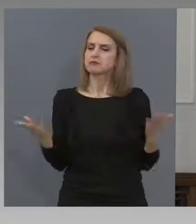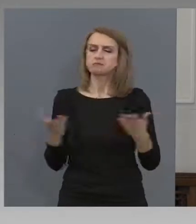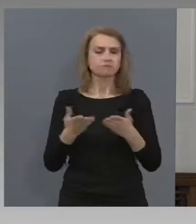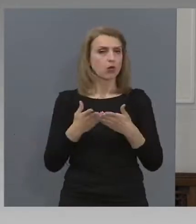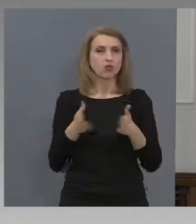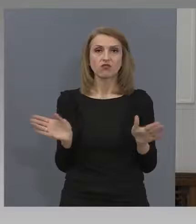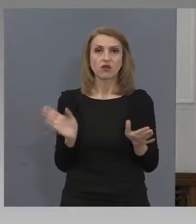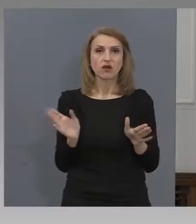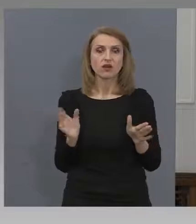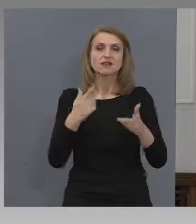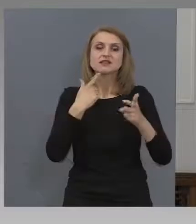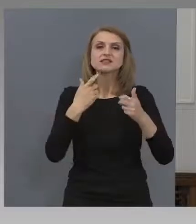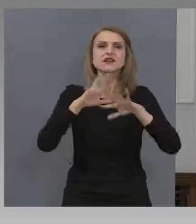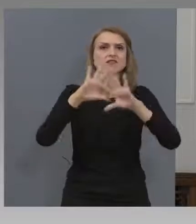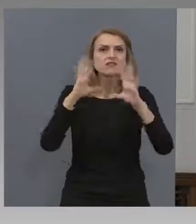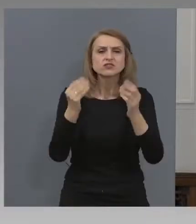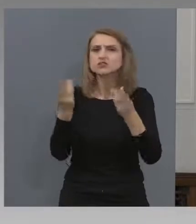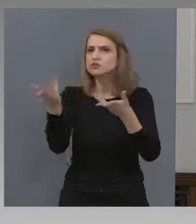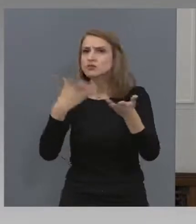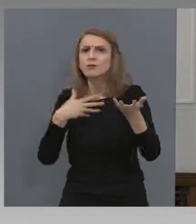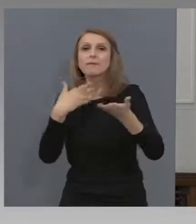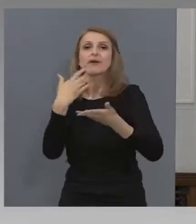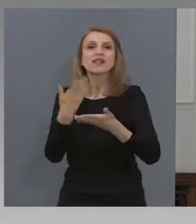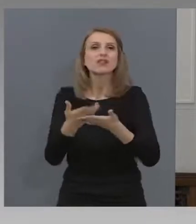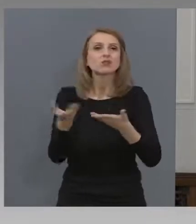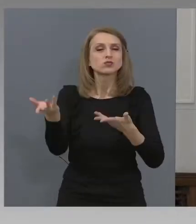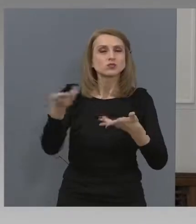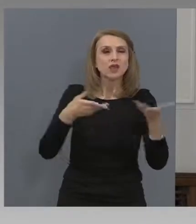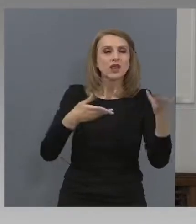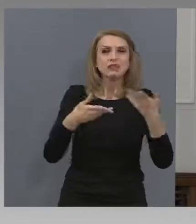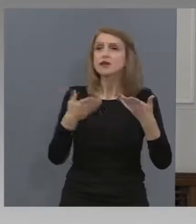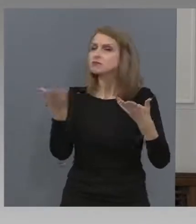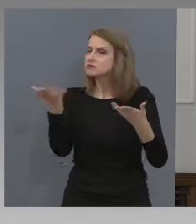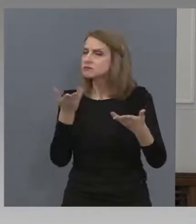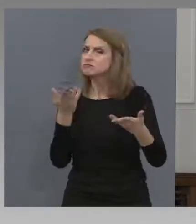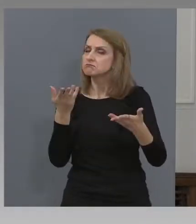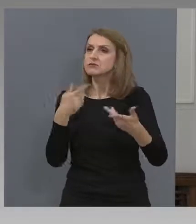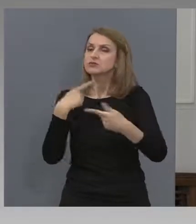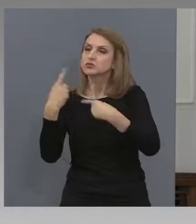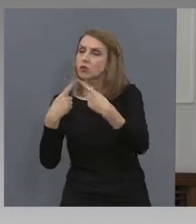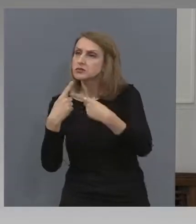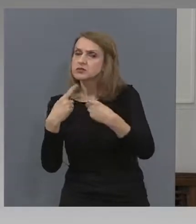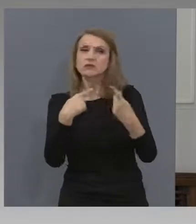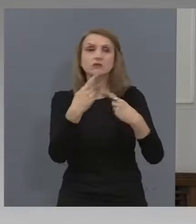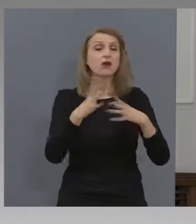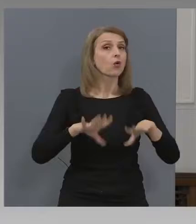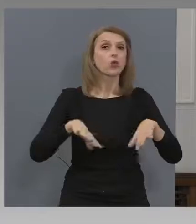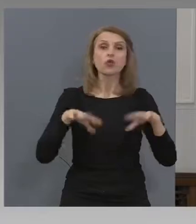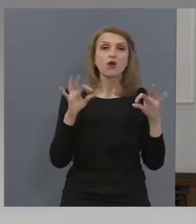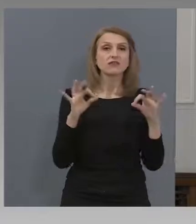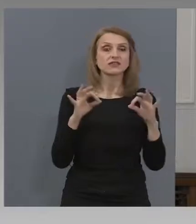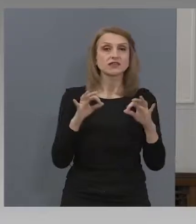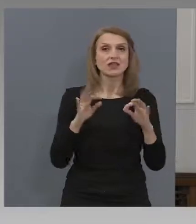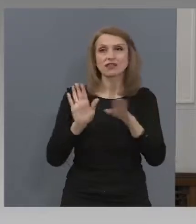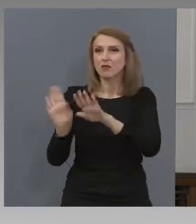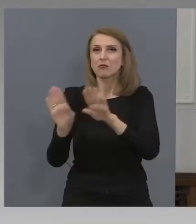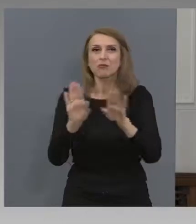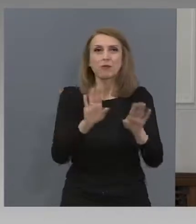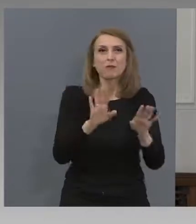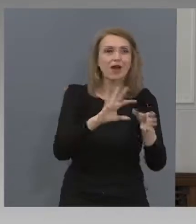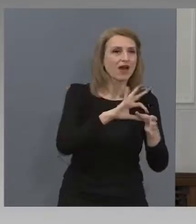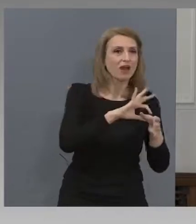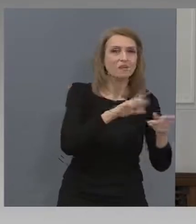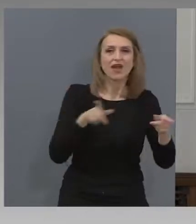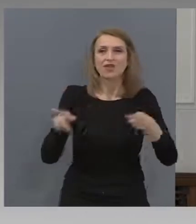всичко в хода на изпълнението на постановлението да го обсъждаме. Готови сме да бъдем модератори, ние познаваме сектора